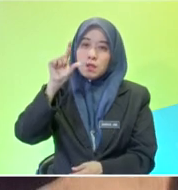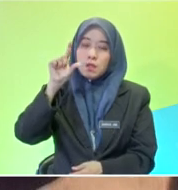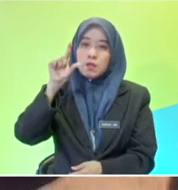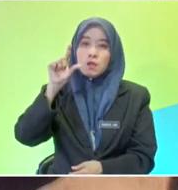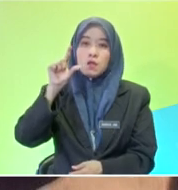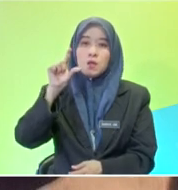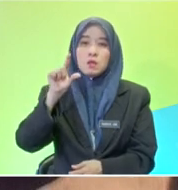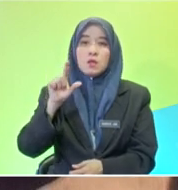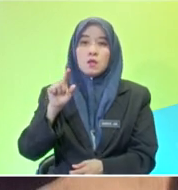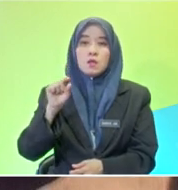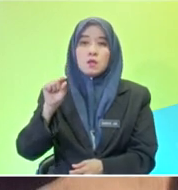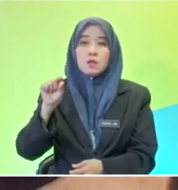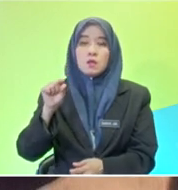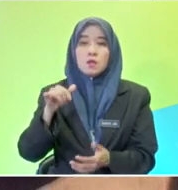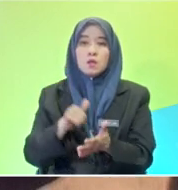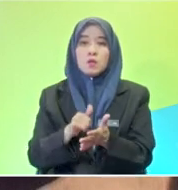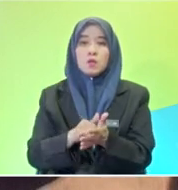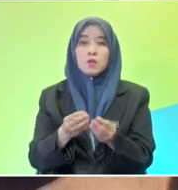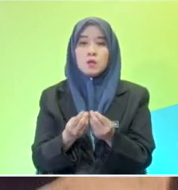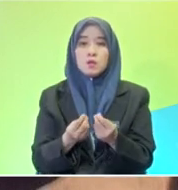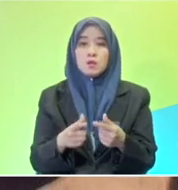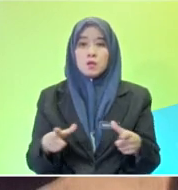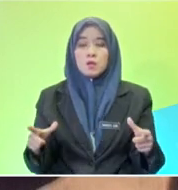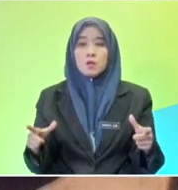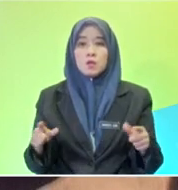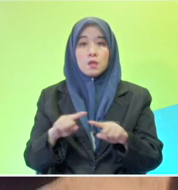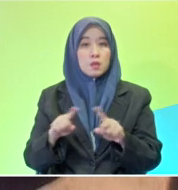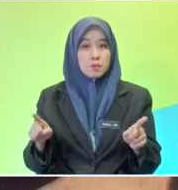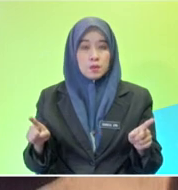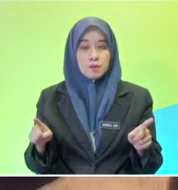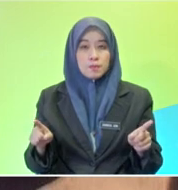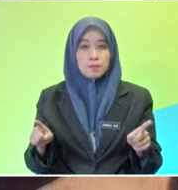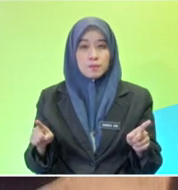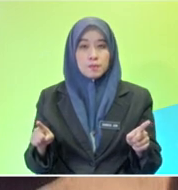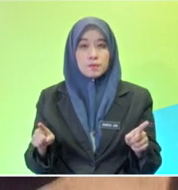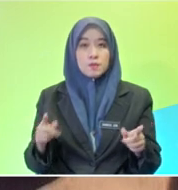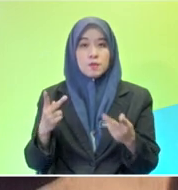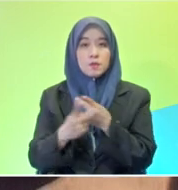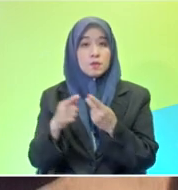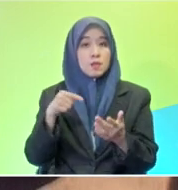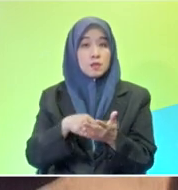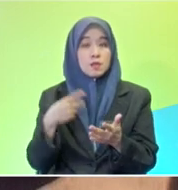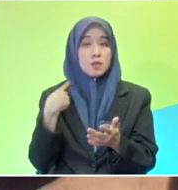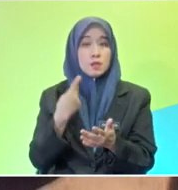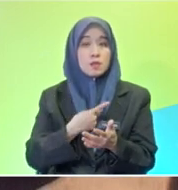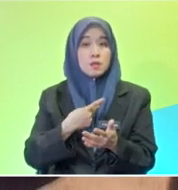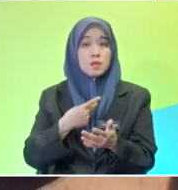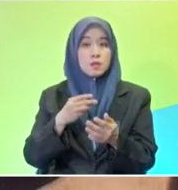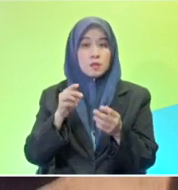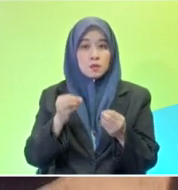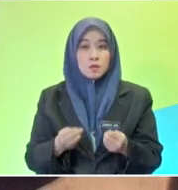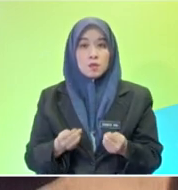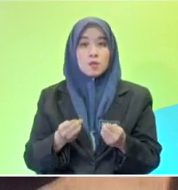Itu tanah liat. Tanah liat. Okey, tapi kali ni kita nak kenal pasti.